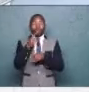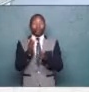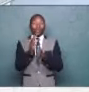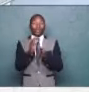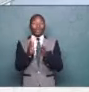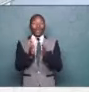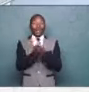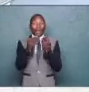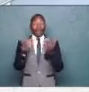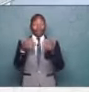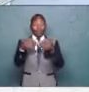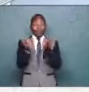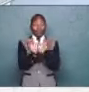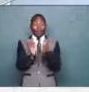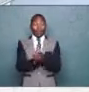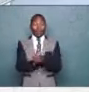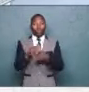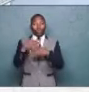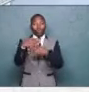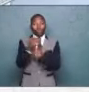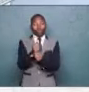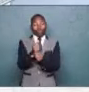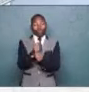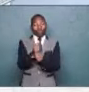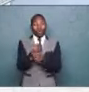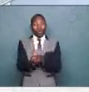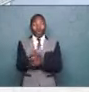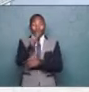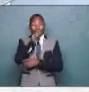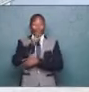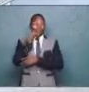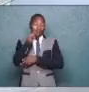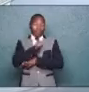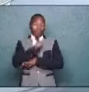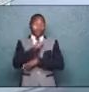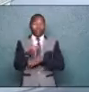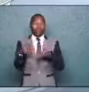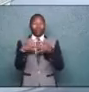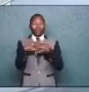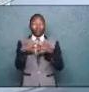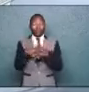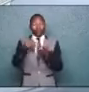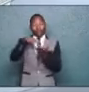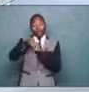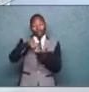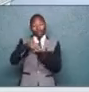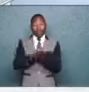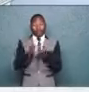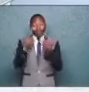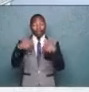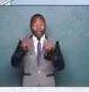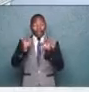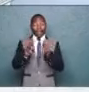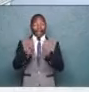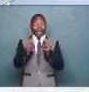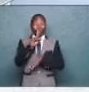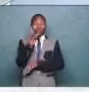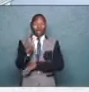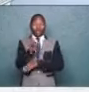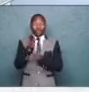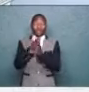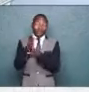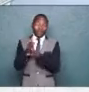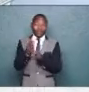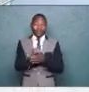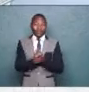alibe chipani. Kwa mabungo omwe siyaboma, makamaka oyimira maufulu anthu amaulumali